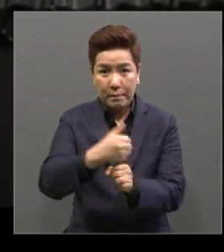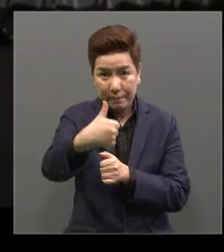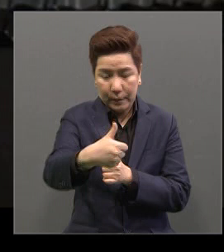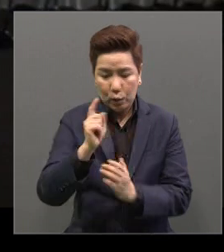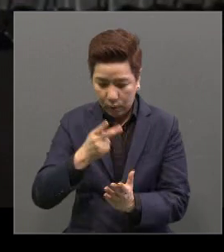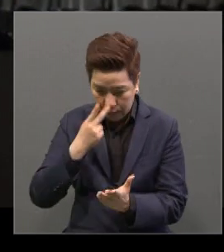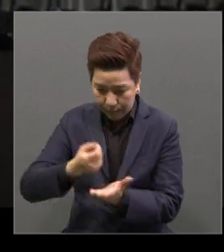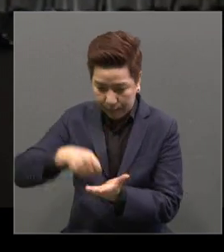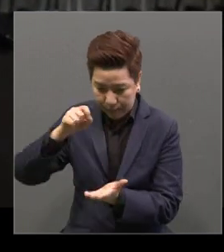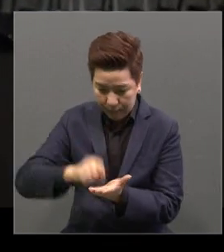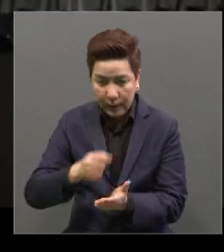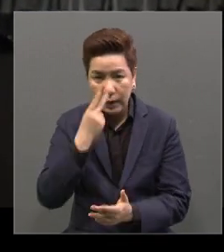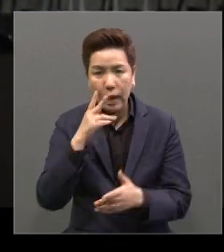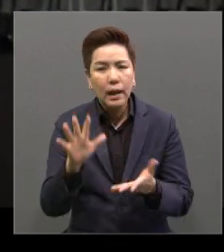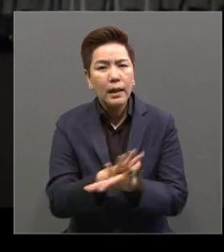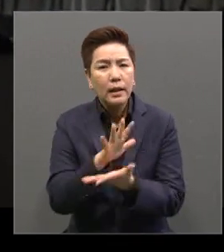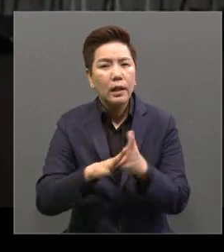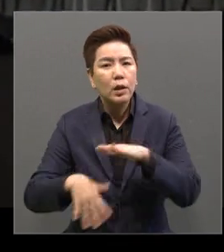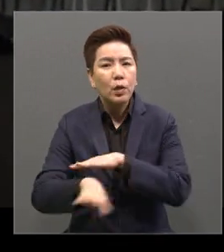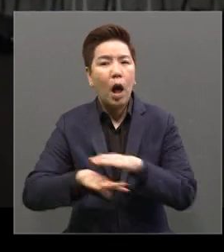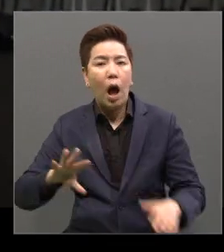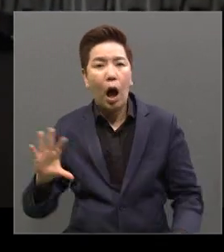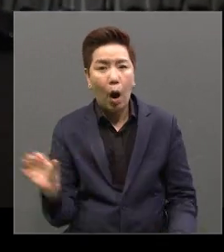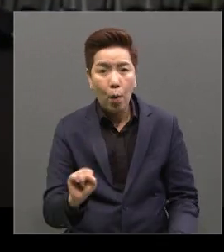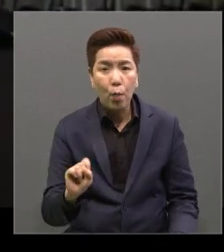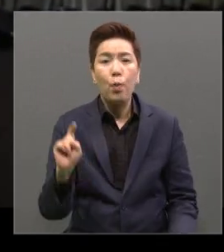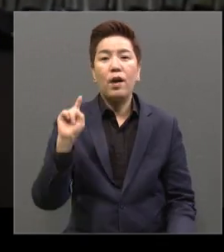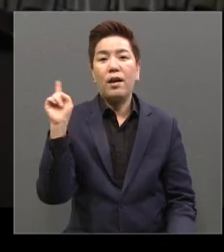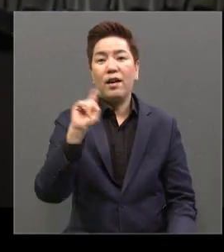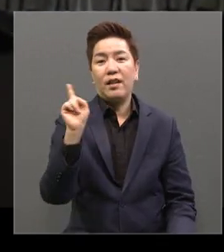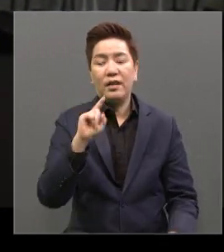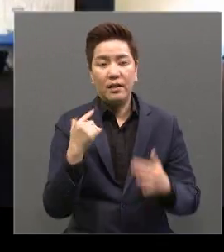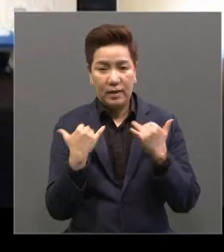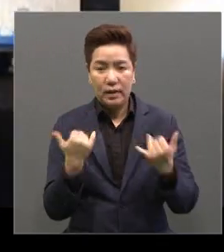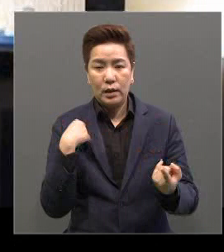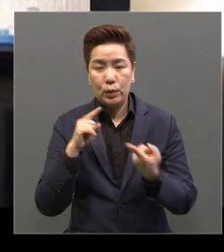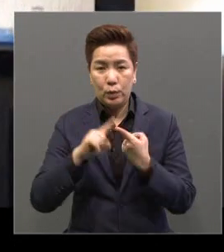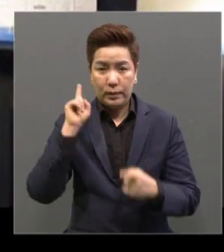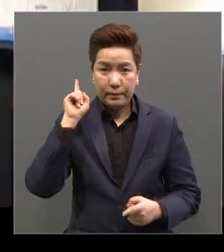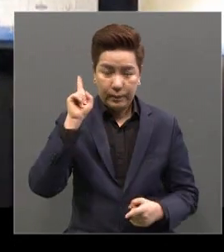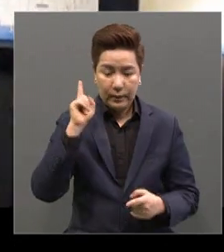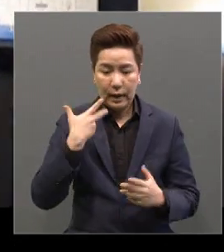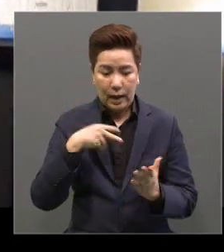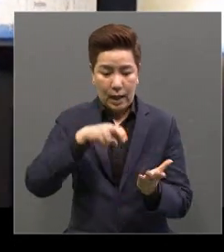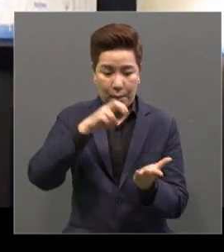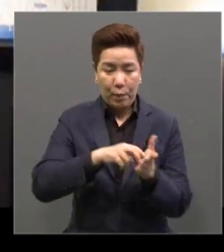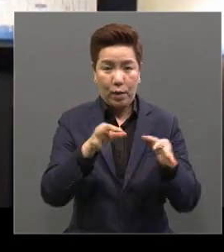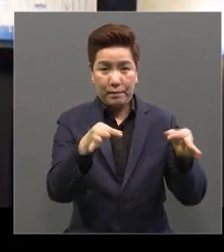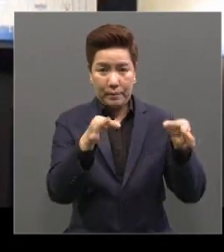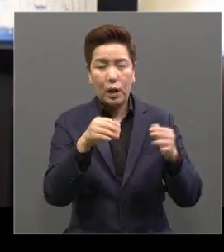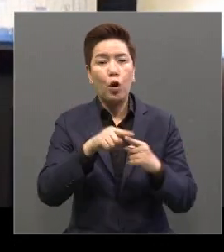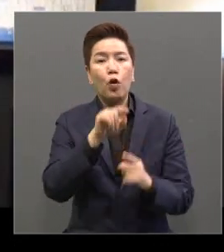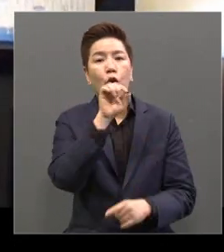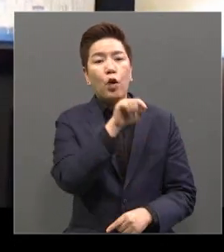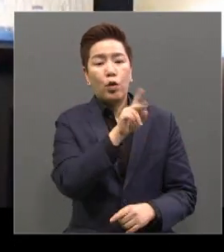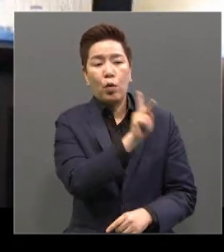เจ้าหน้าที่มาดูกันนะครับว่าเอกสารที่ต้องใช้ประกอบในการรายงานตัวมีอะไรบ้างอย่างแรกก็คือหนังสือรับรองการ